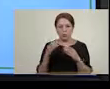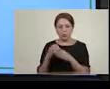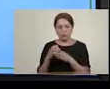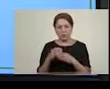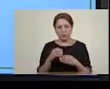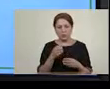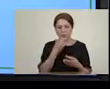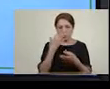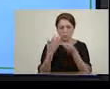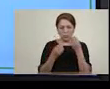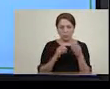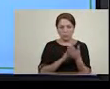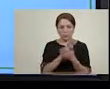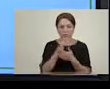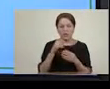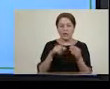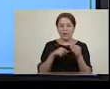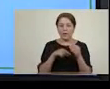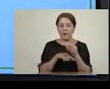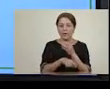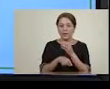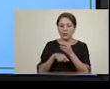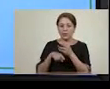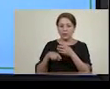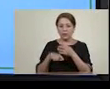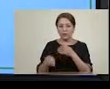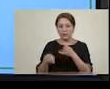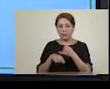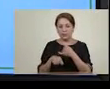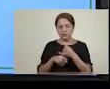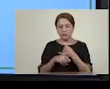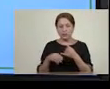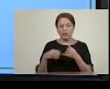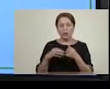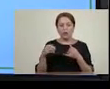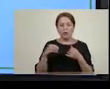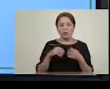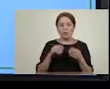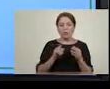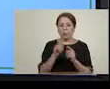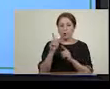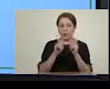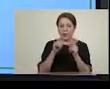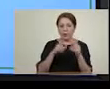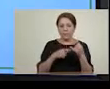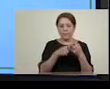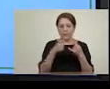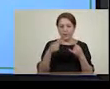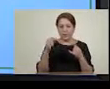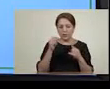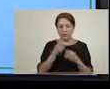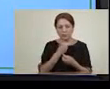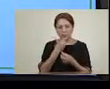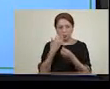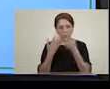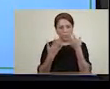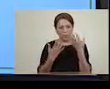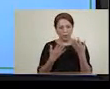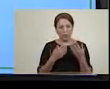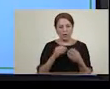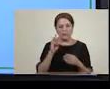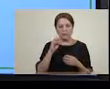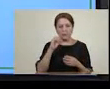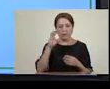Gulli o'simliklar ildiz, poya, barg, gul,